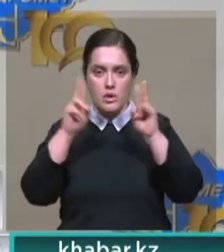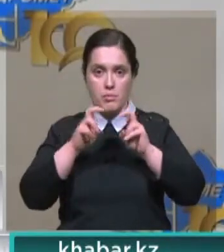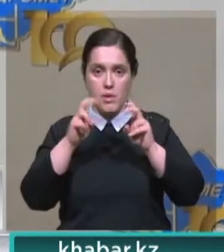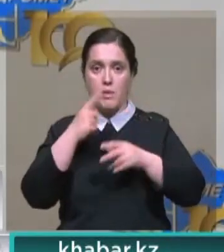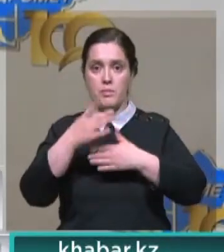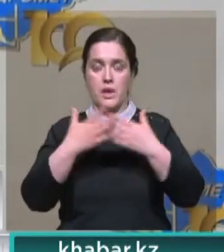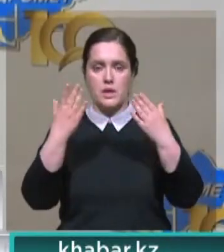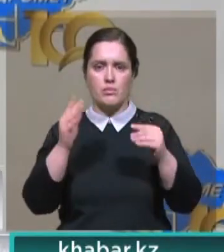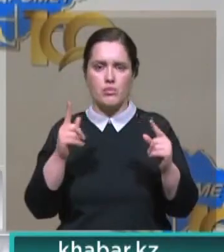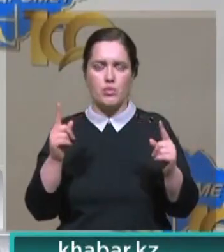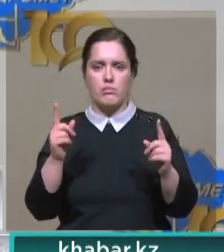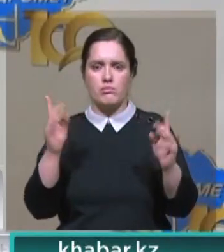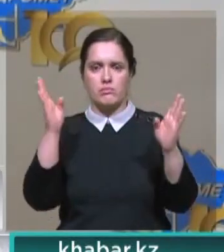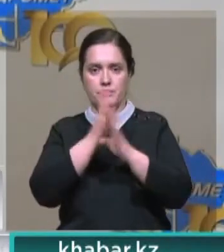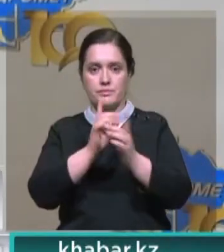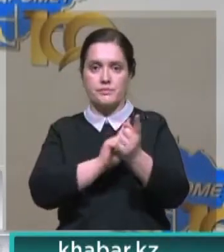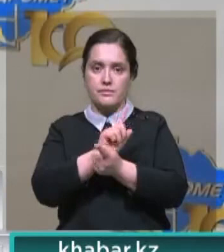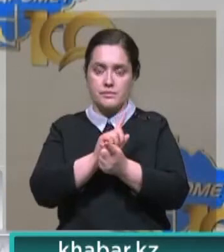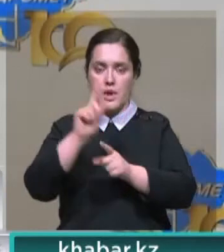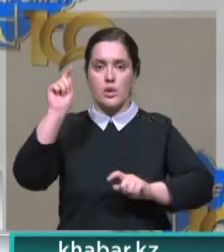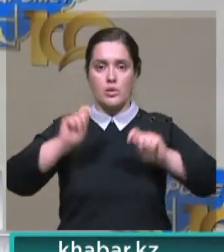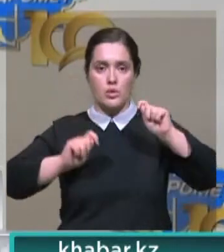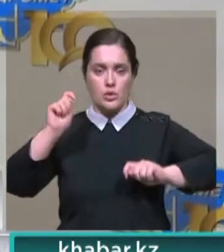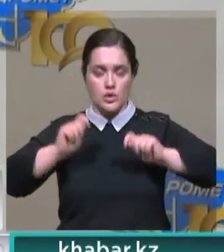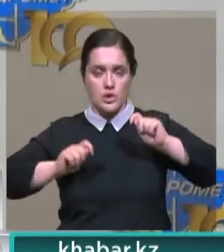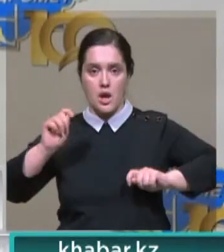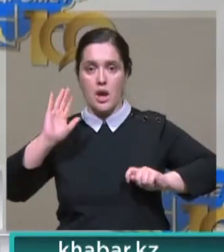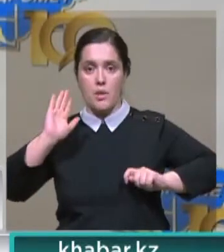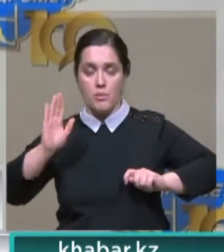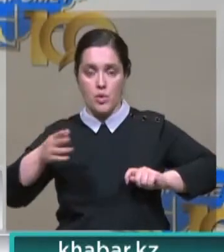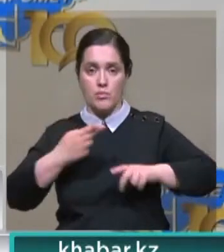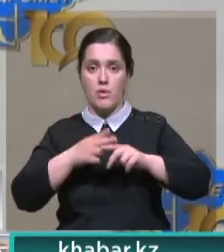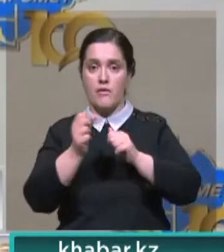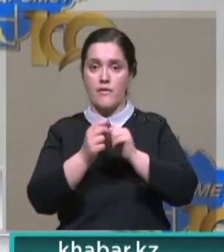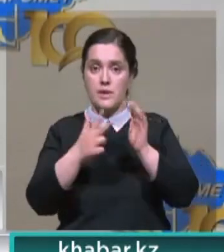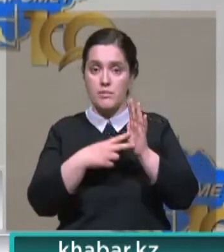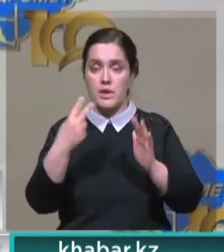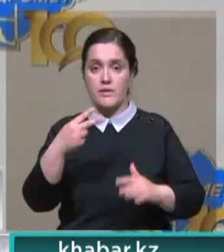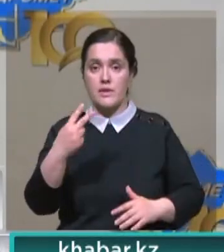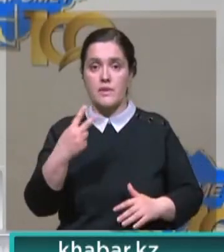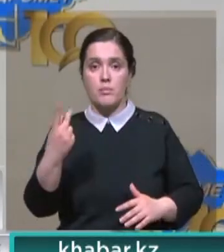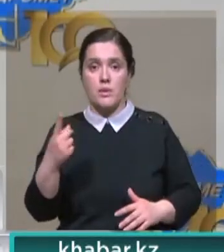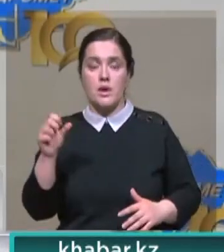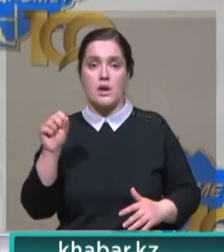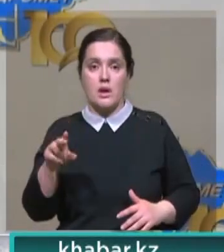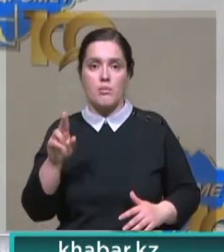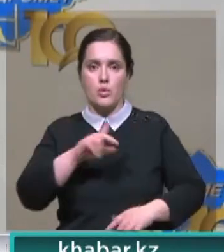ожидается неустойчивый характер погоды. Пройдут осадки, преимущественно дождь. 18, 20 и 21 апреля ожидается усиление ветра.